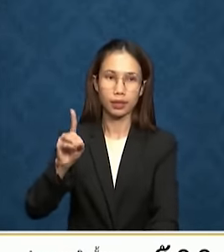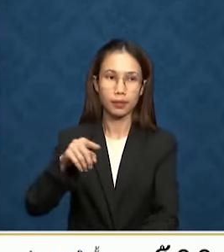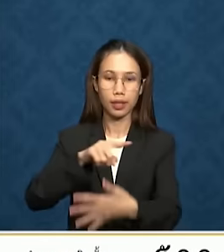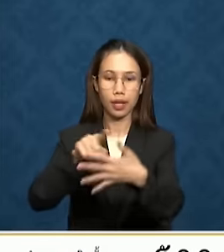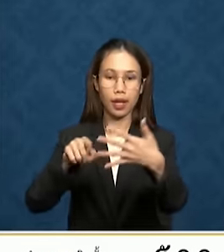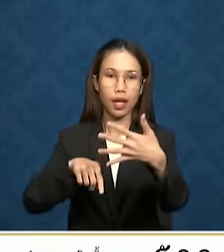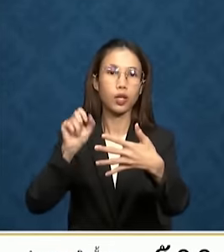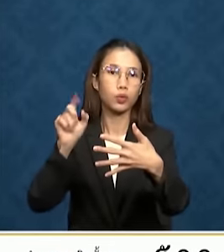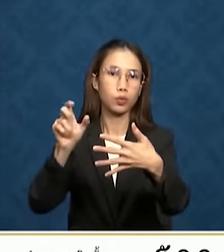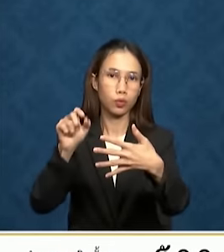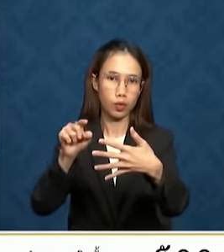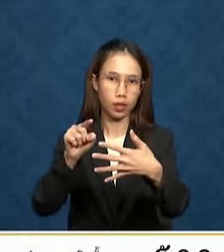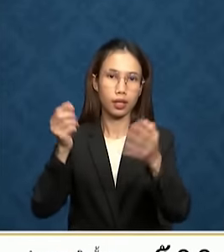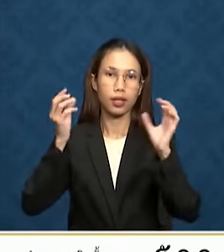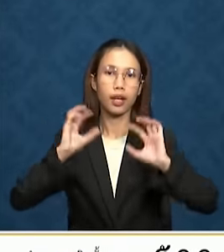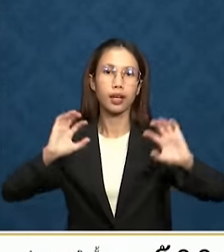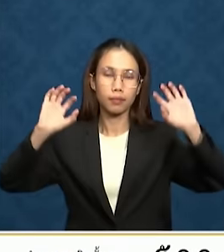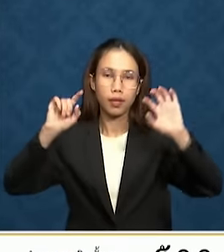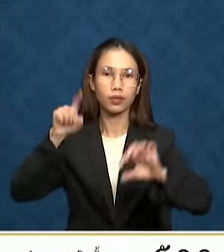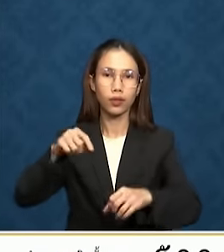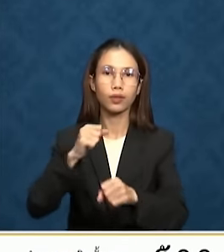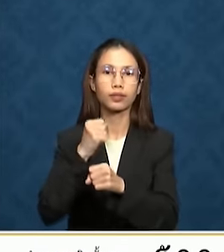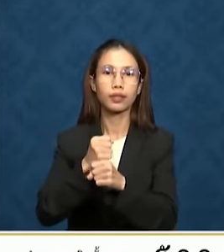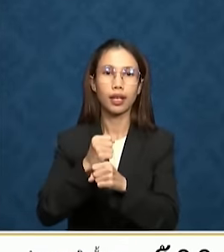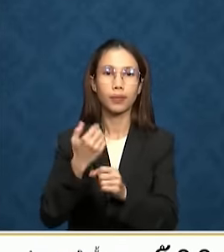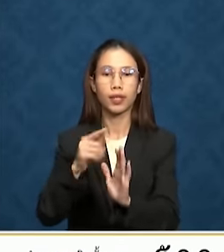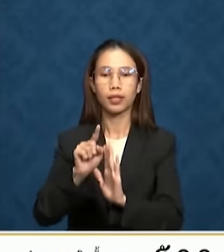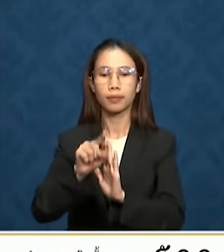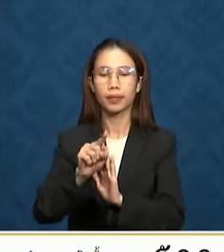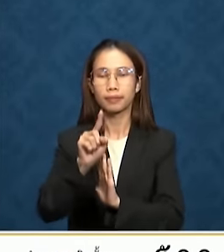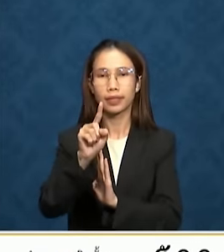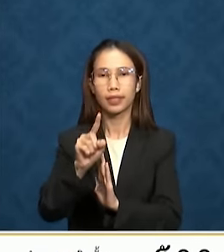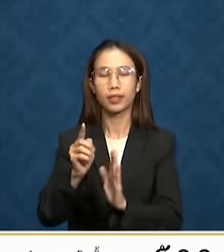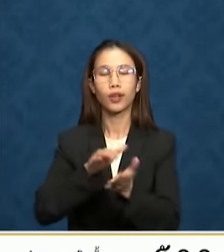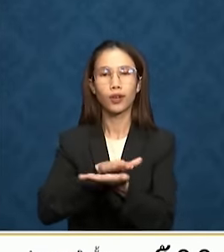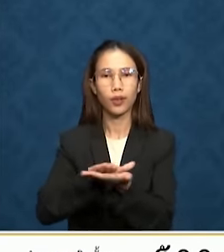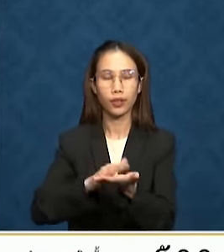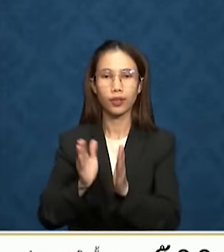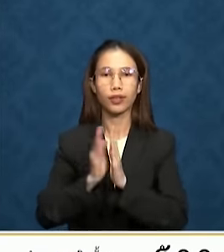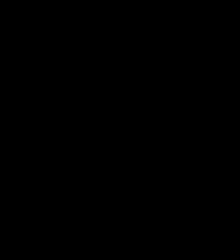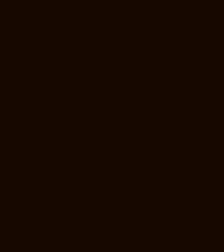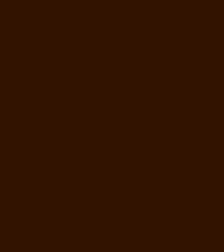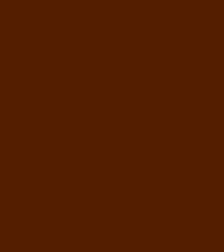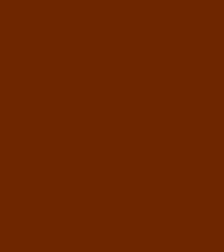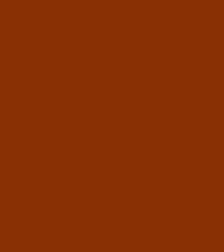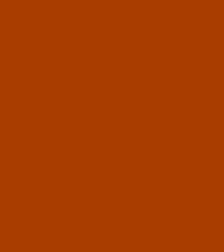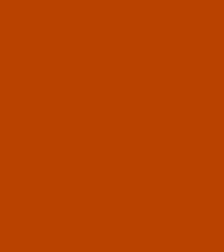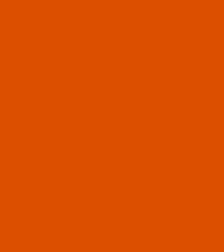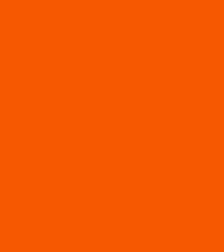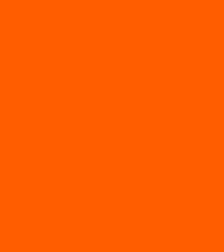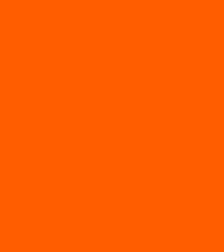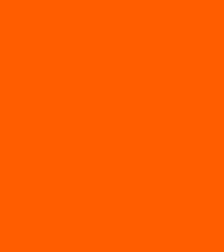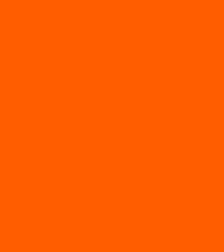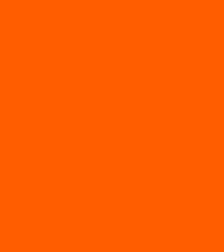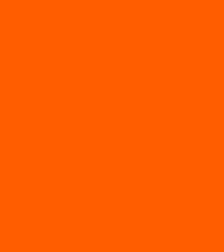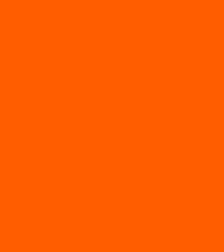เร่งด่วนที่รัฐบาลต้องทำครับผมเกินไป 1วินาทีต้องขออภัยด้วยขอบพระคุณท่านประธานมากครับ